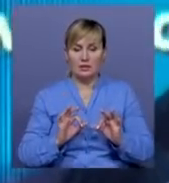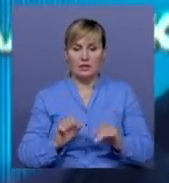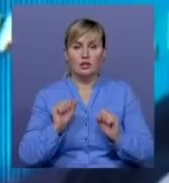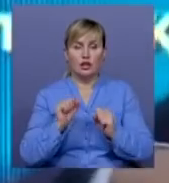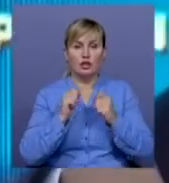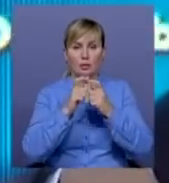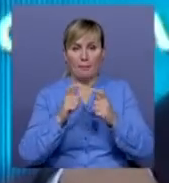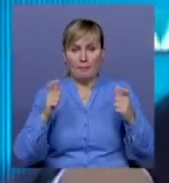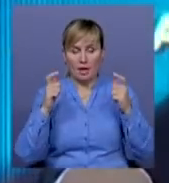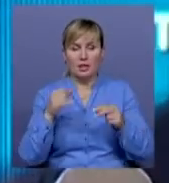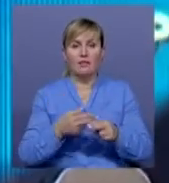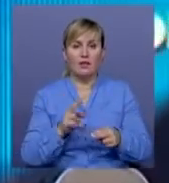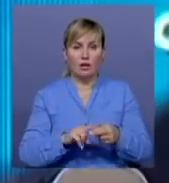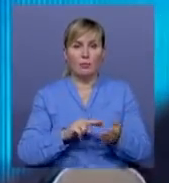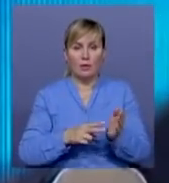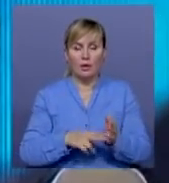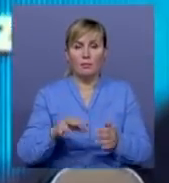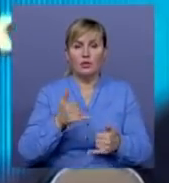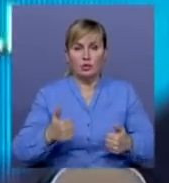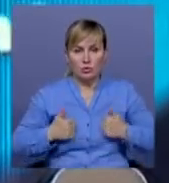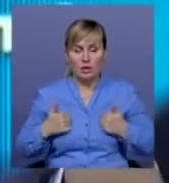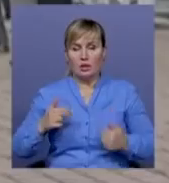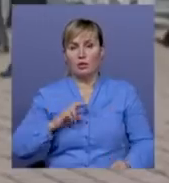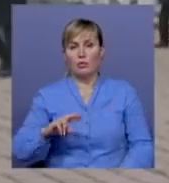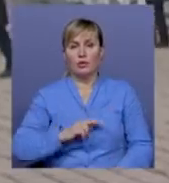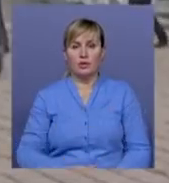защитных масок. И в этом плане мы сейчас очень усиленно работаем.